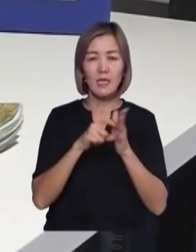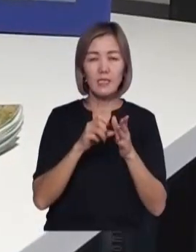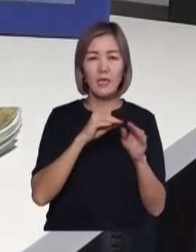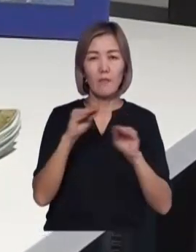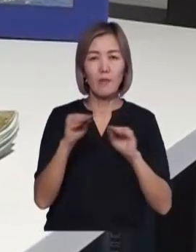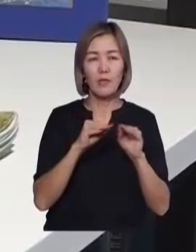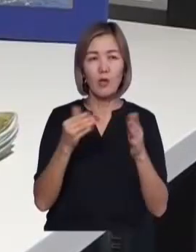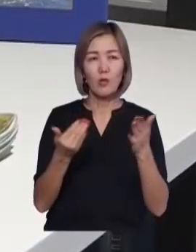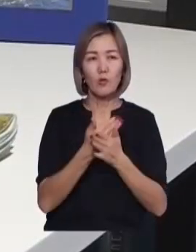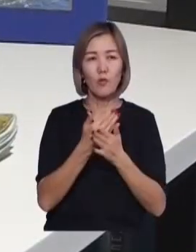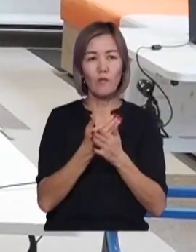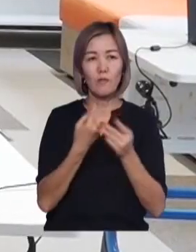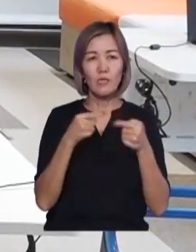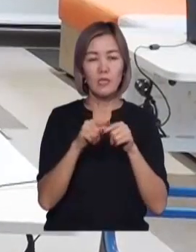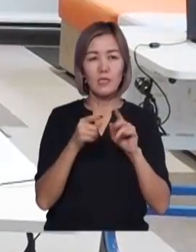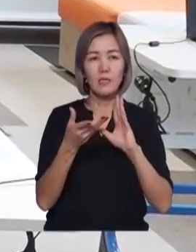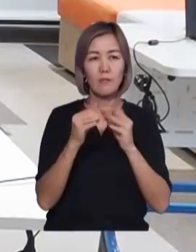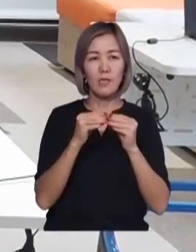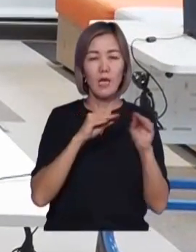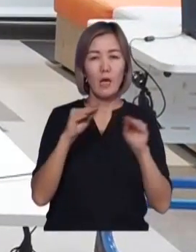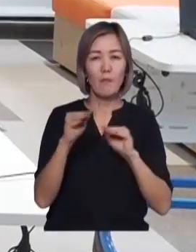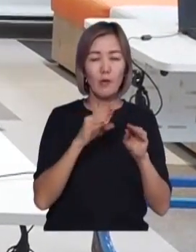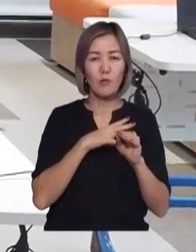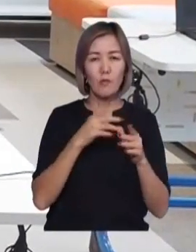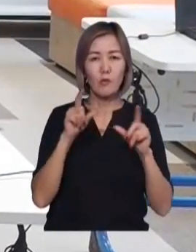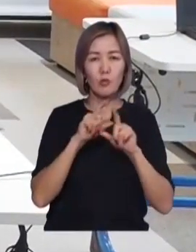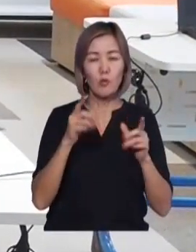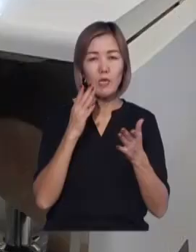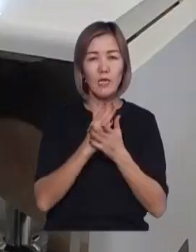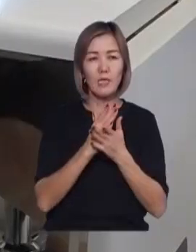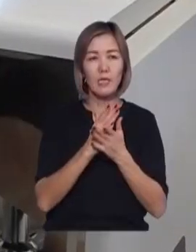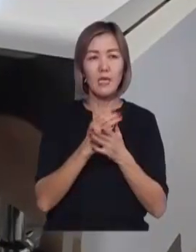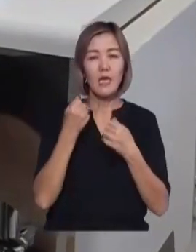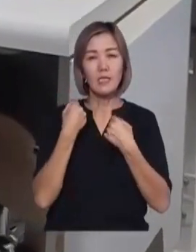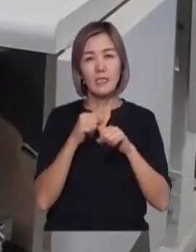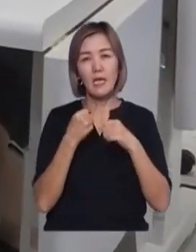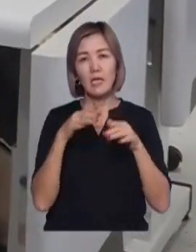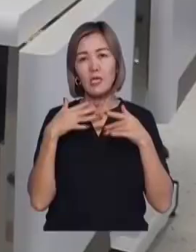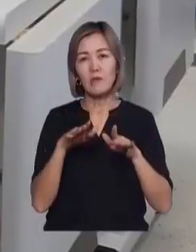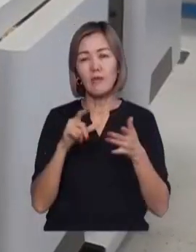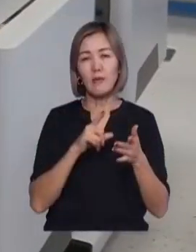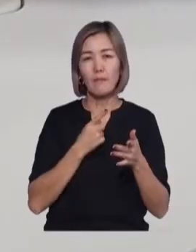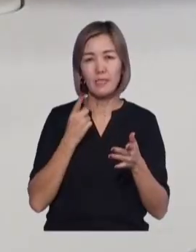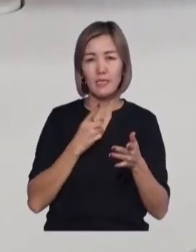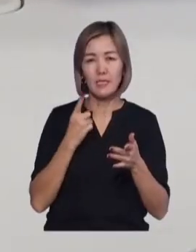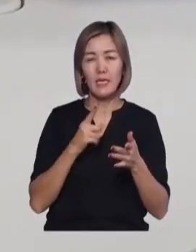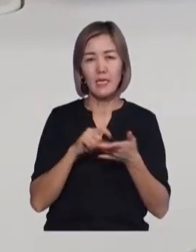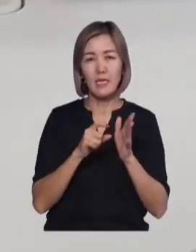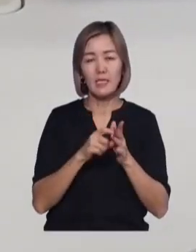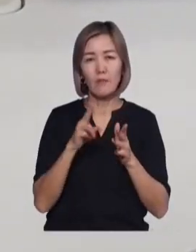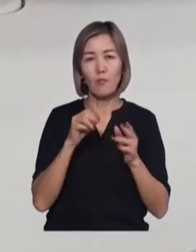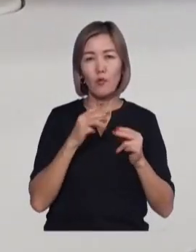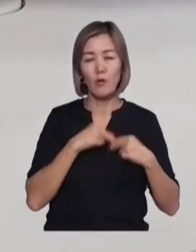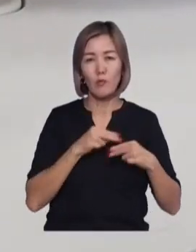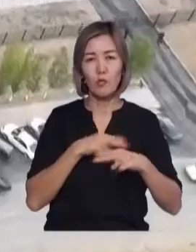необходимыми методическими и техническими средствами. В школе также предусмотрены столярные и швейные мастерские, а также классы по работе